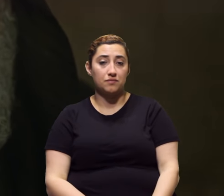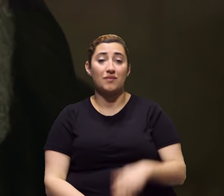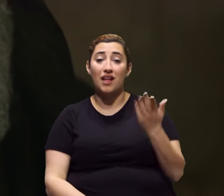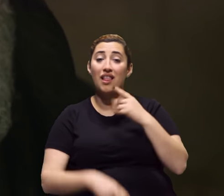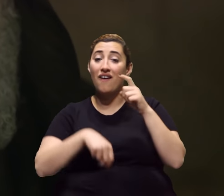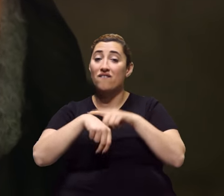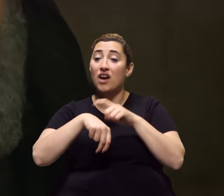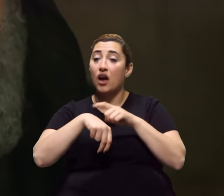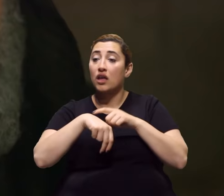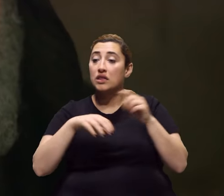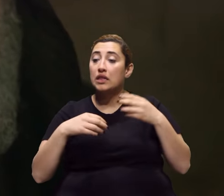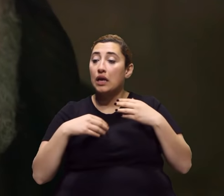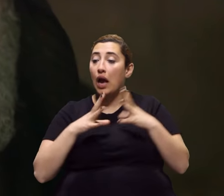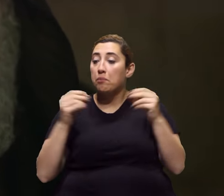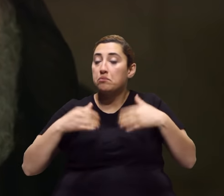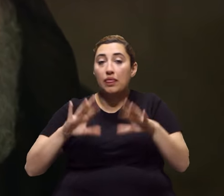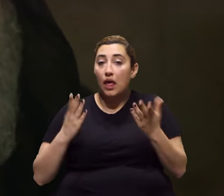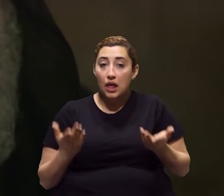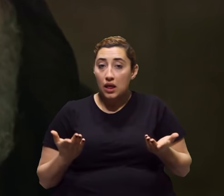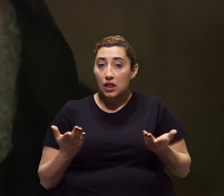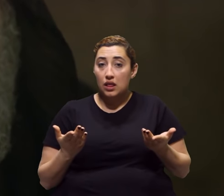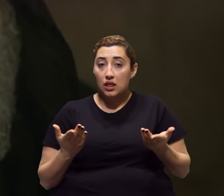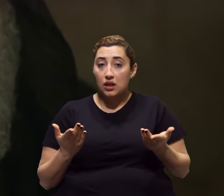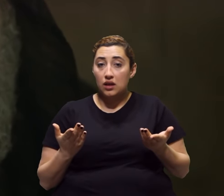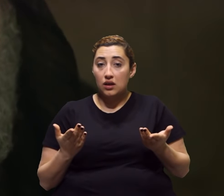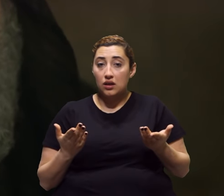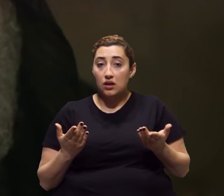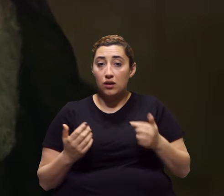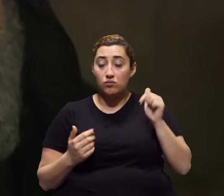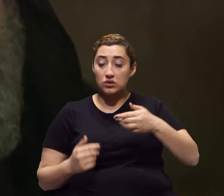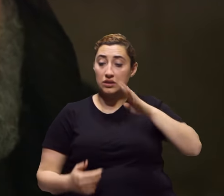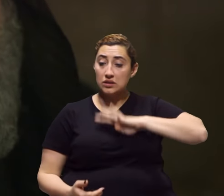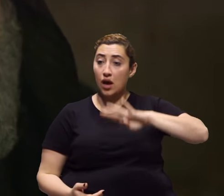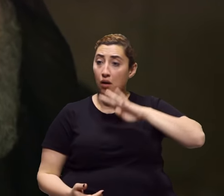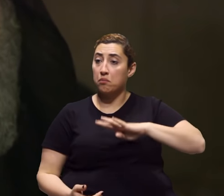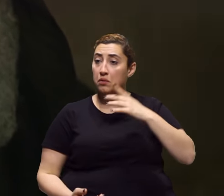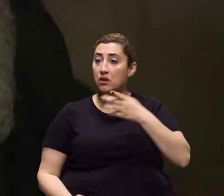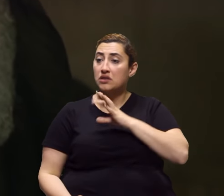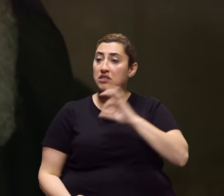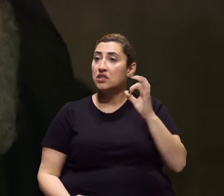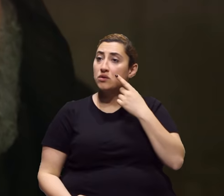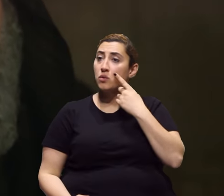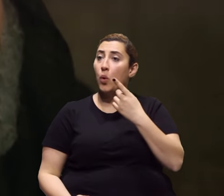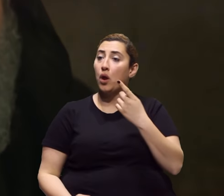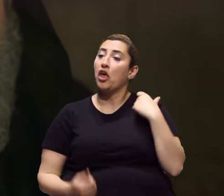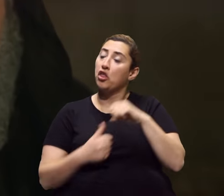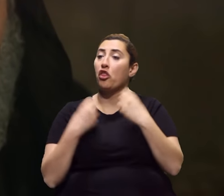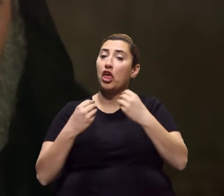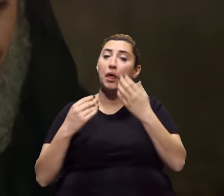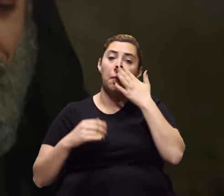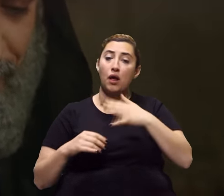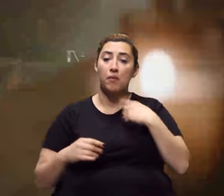Hele vakit bir yere mi kaçar Musa efendi? Bu sabırla maşallah. İyi beklemişler bunca